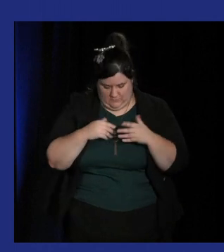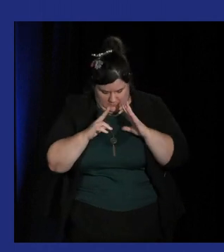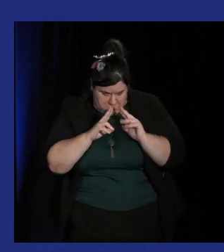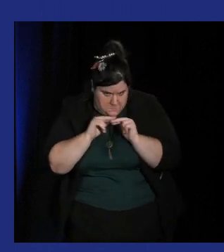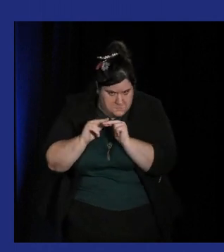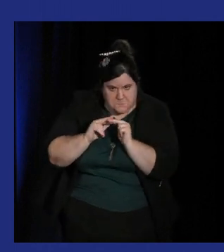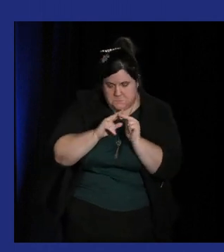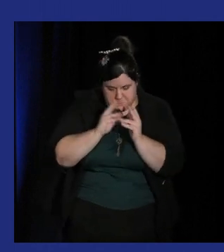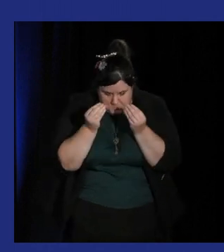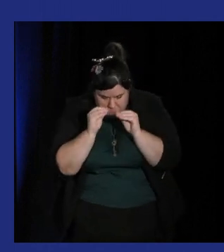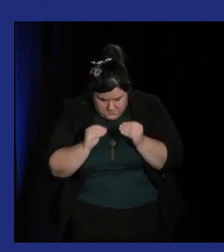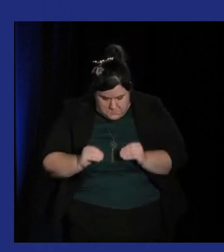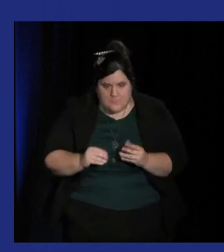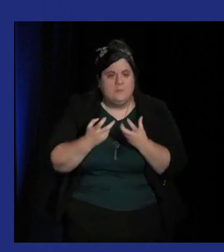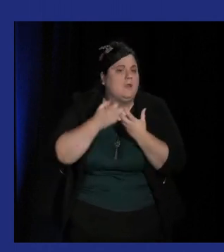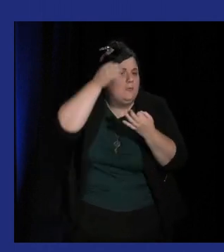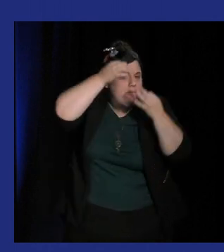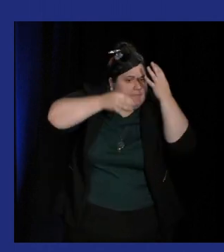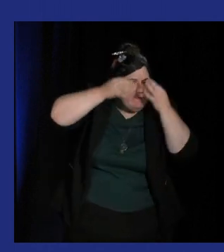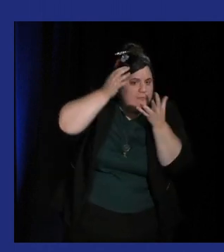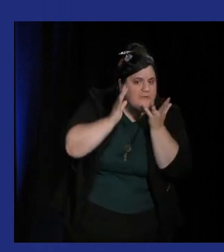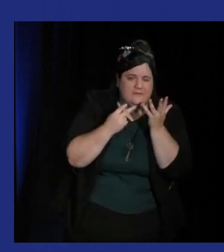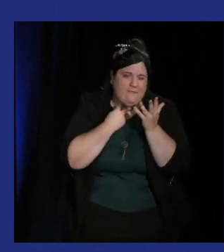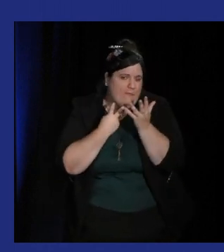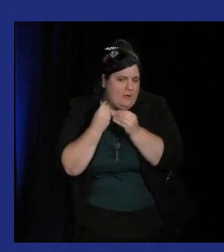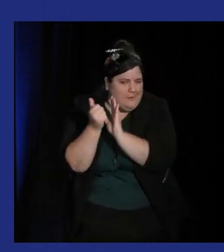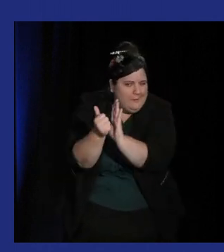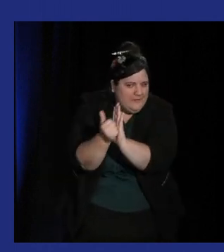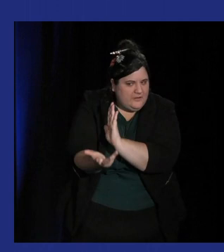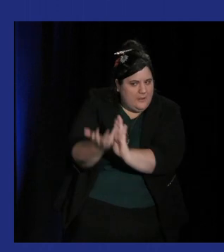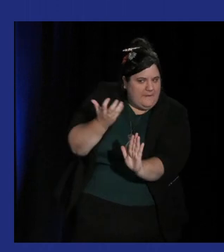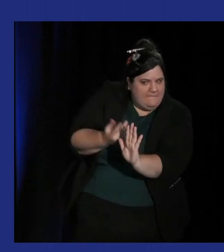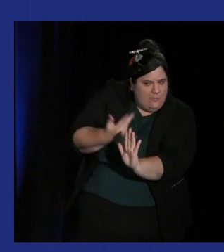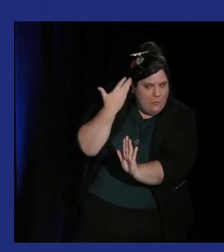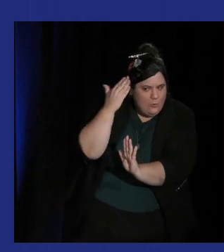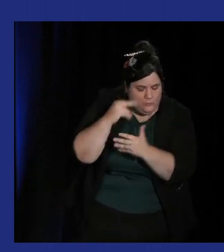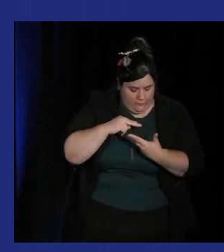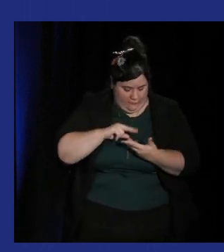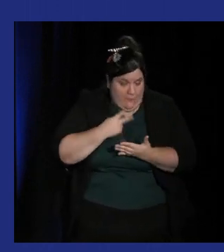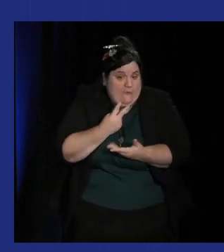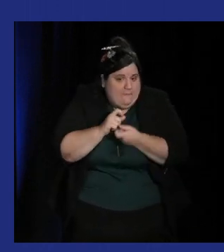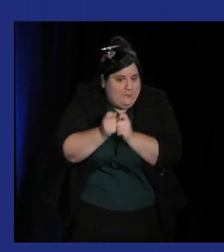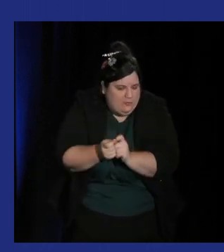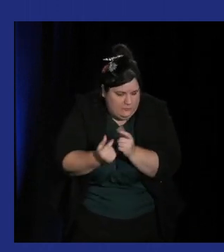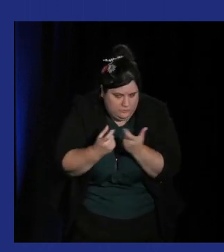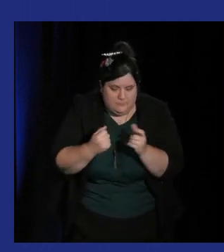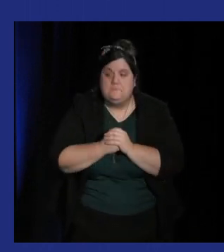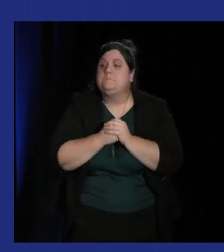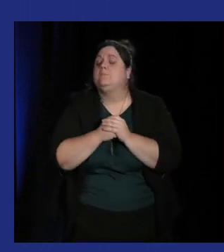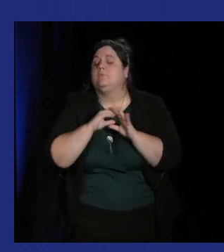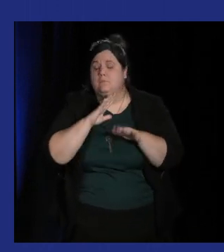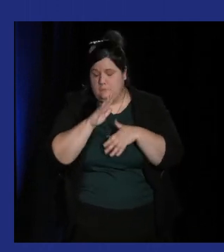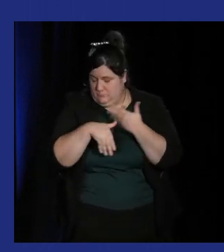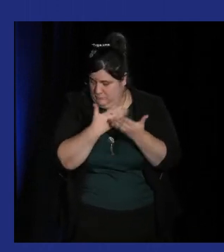s'il y a besoin mettre des effets pour certaines personnages ou quoi après les intégrer de nouveau en jeu